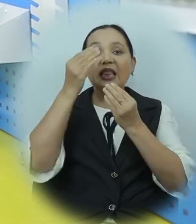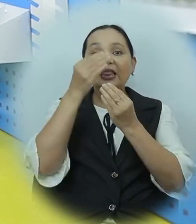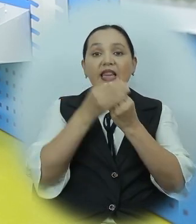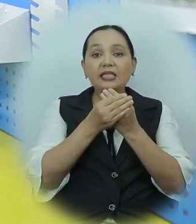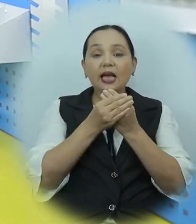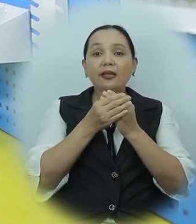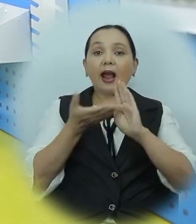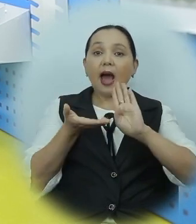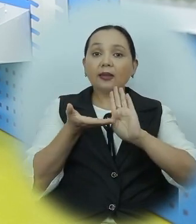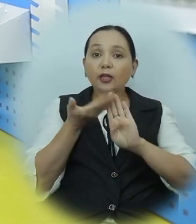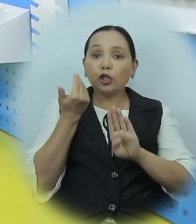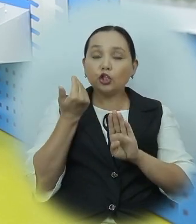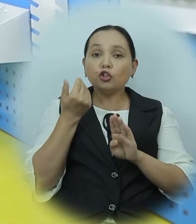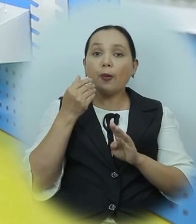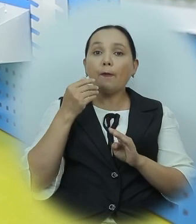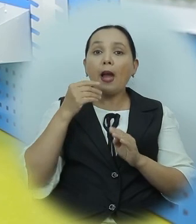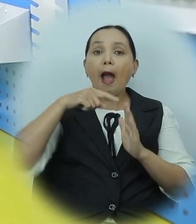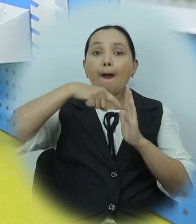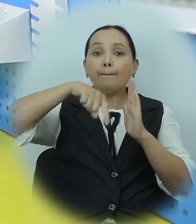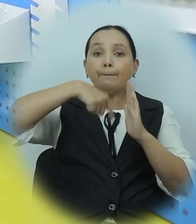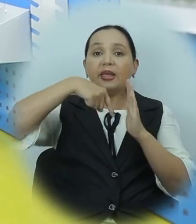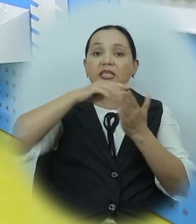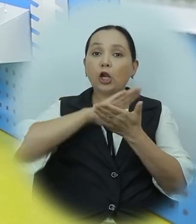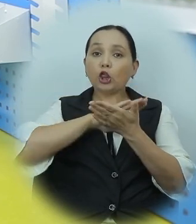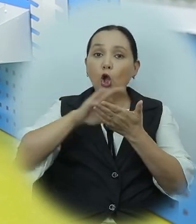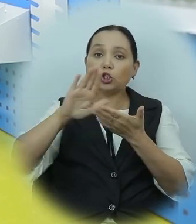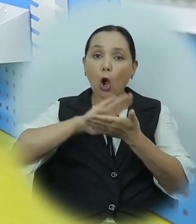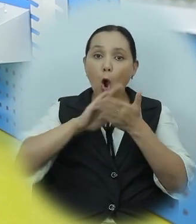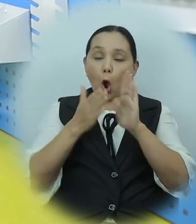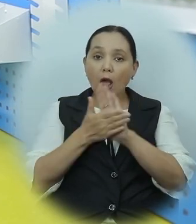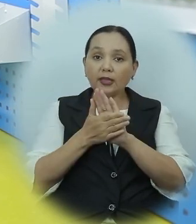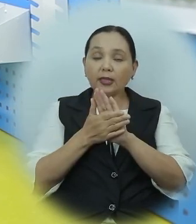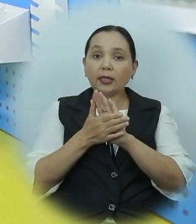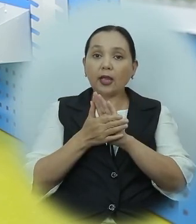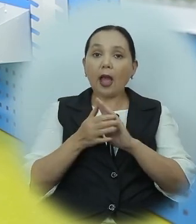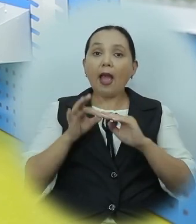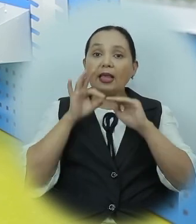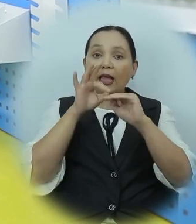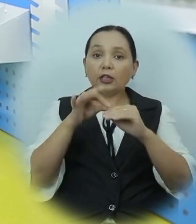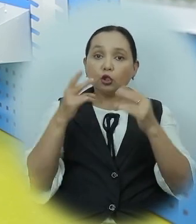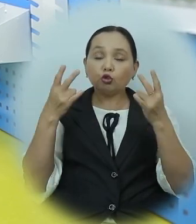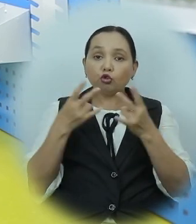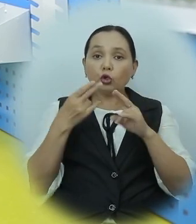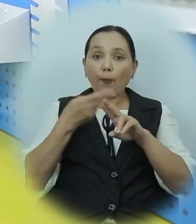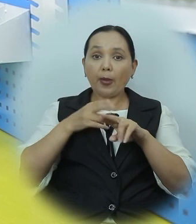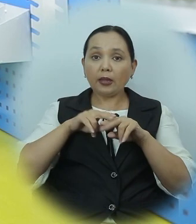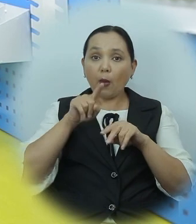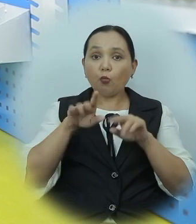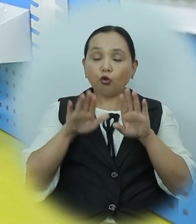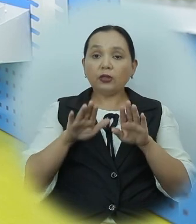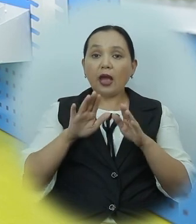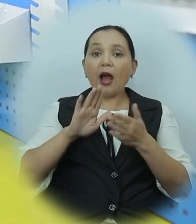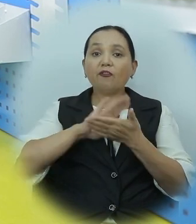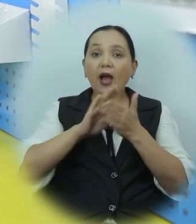nasatkalarni yechib mikserni toza holatiga ozoda holatiga keltirish uchun mana bu